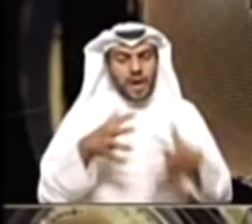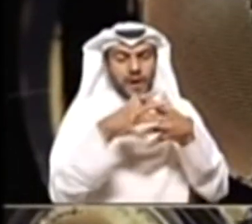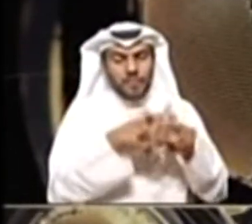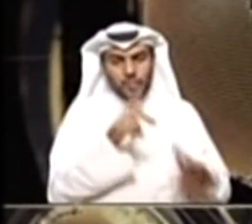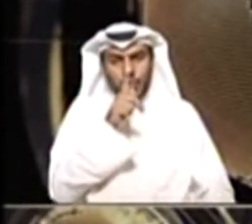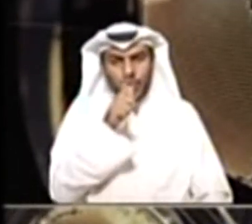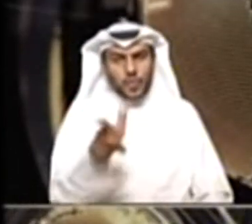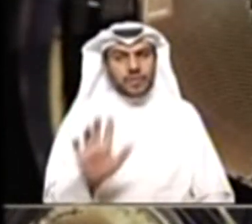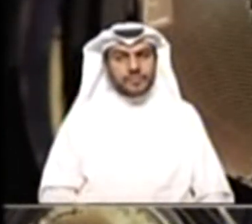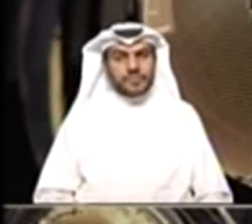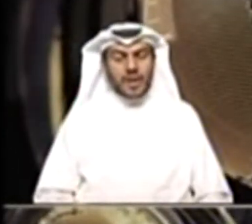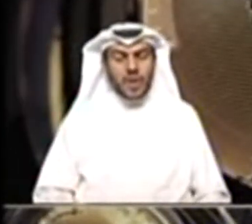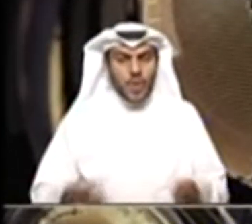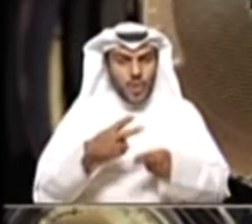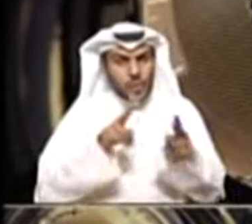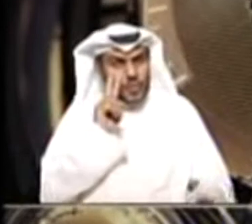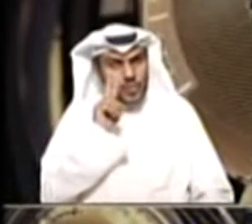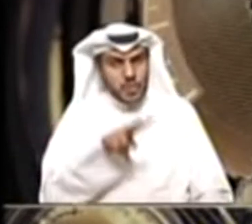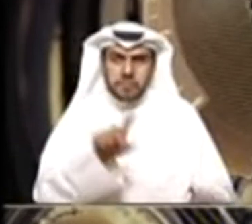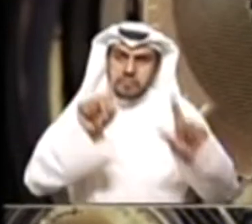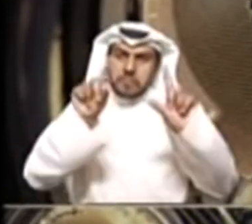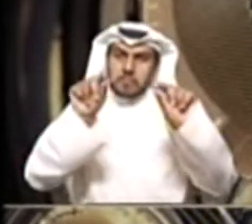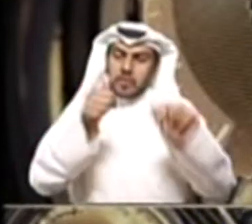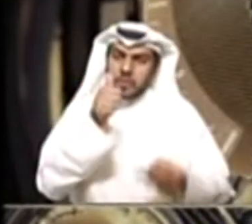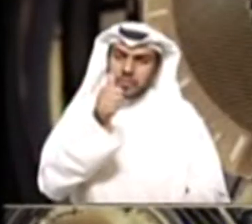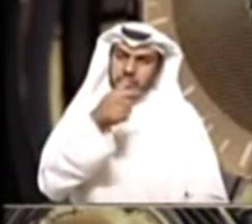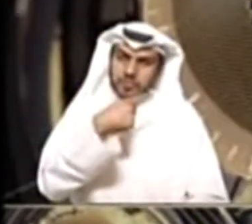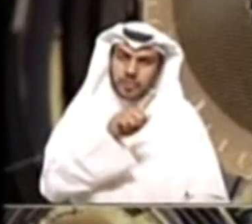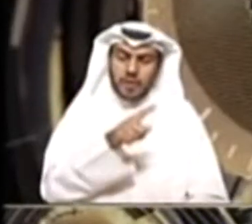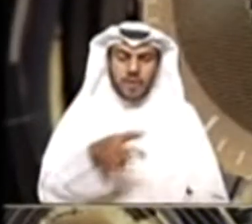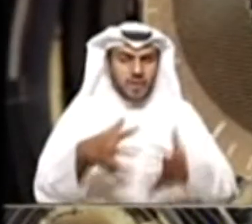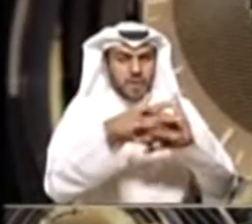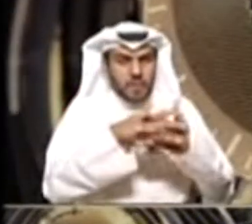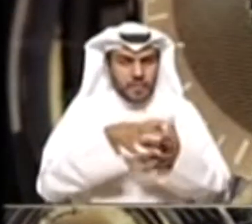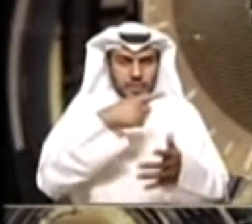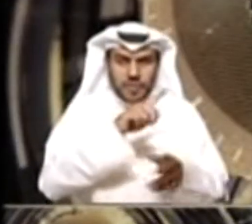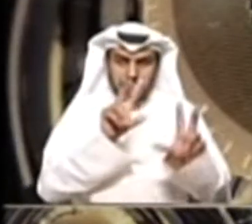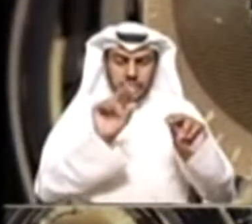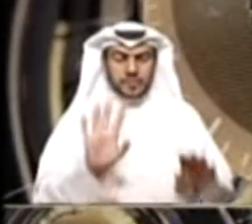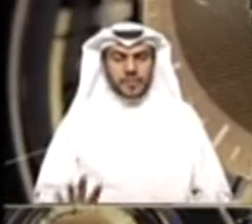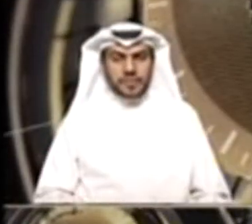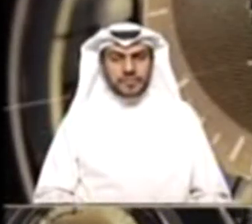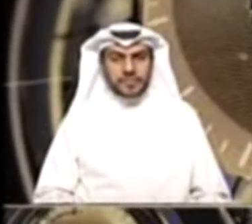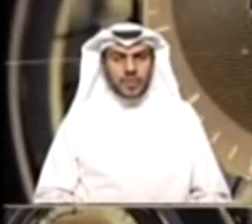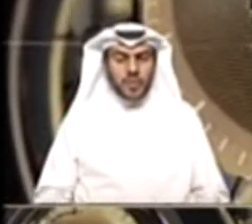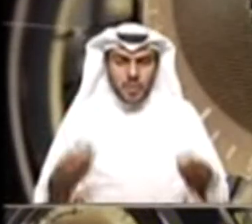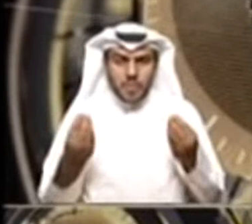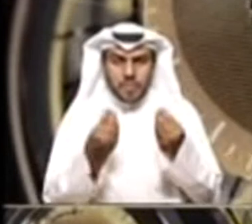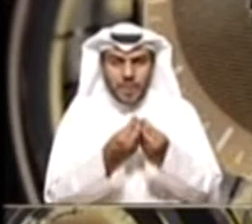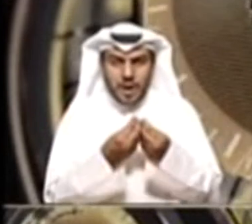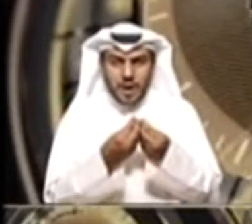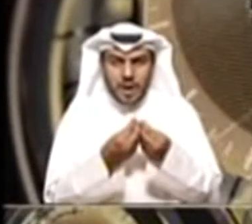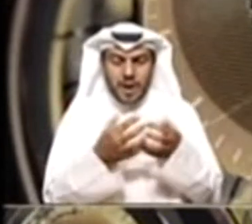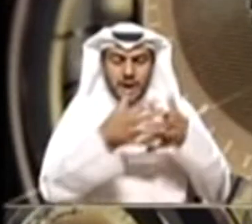فإن دولة الكويت تحترم وتتفهم هذا الموقف الأمريكي، خاصة ونحن حلفاء مع